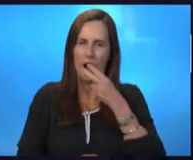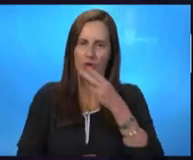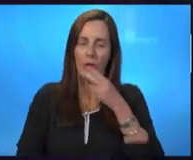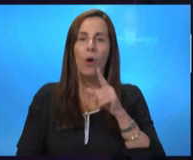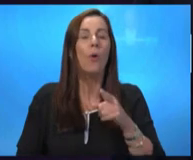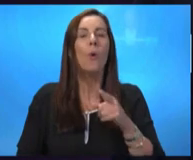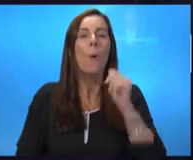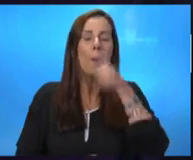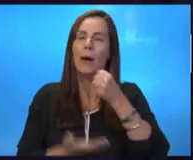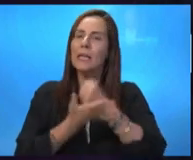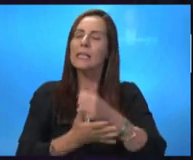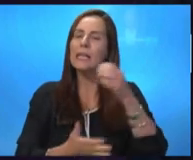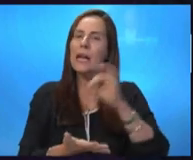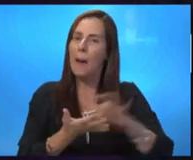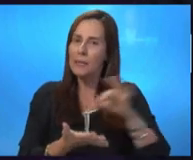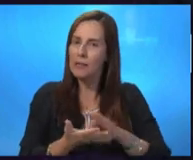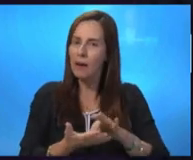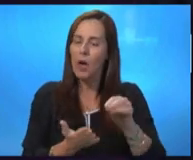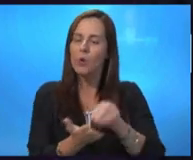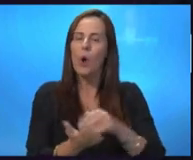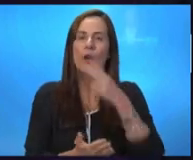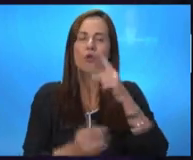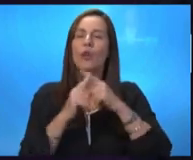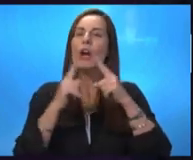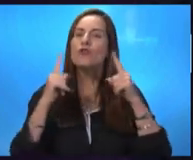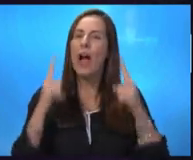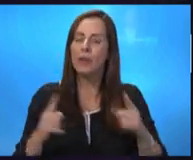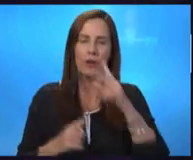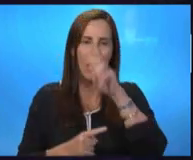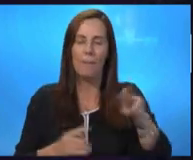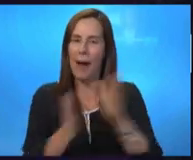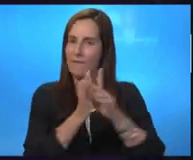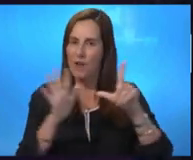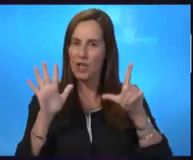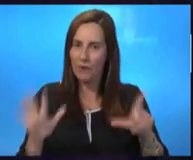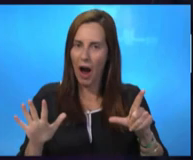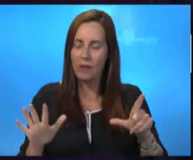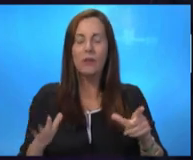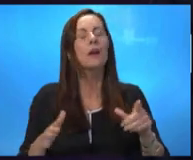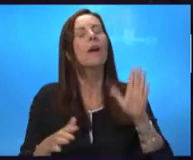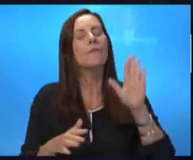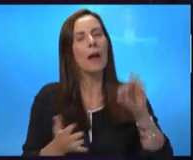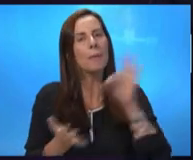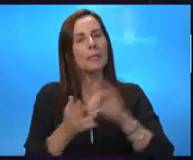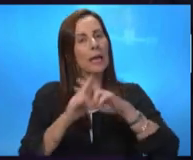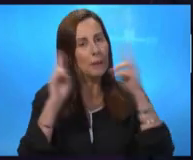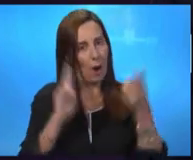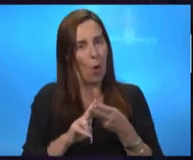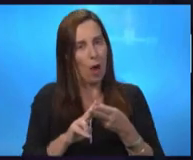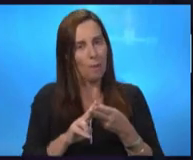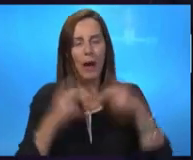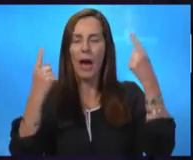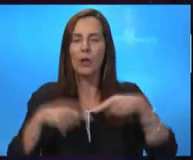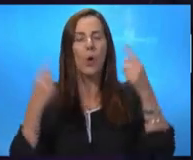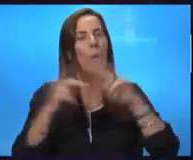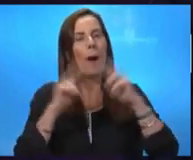יציג המשרד את דוח האישון השנתי, שנת 2017, ובמקביל מציינים ברחבי העולם את היום